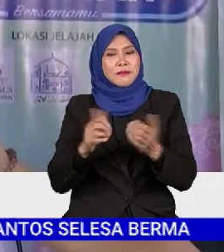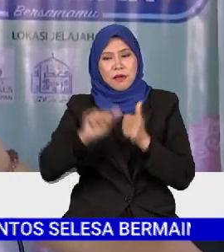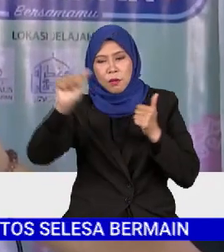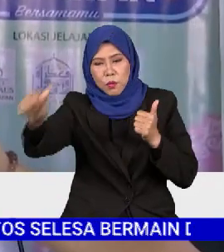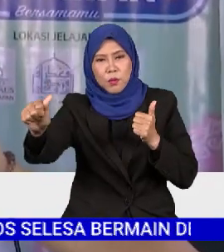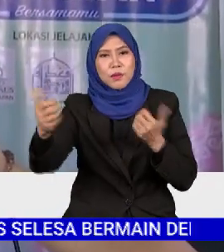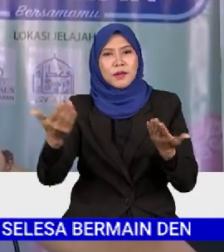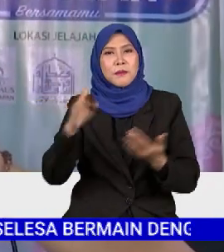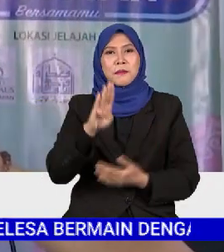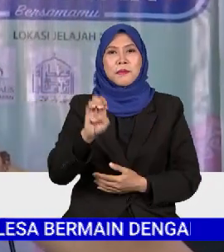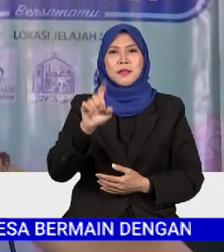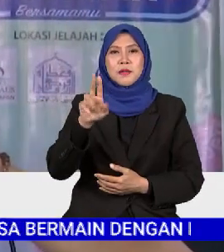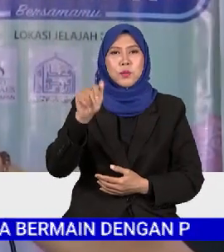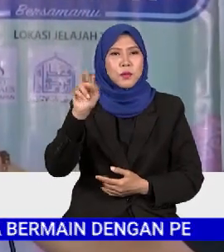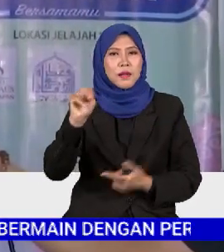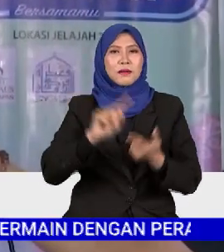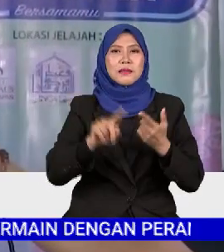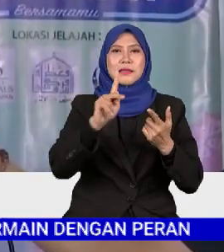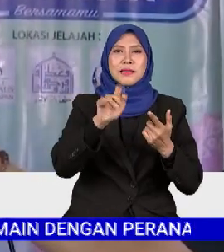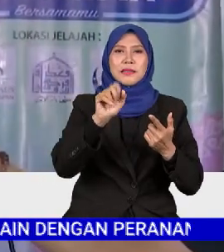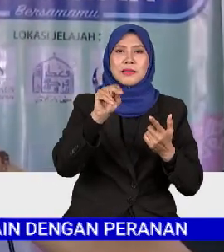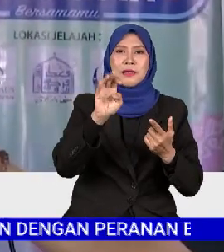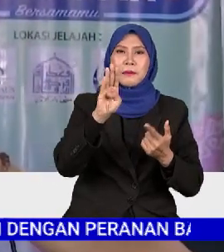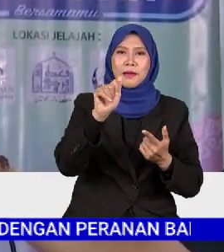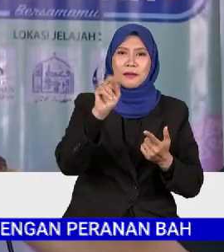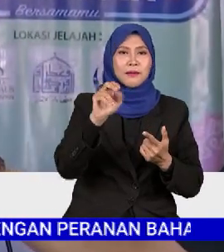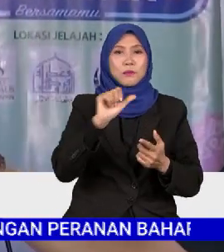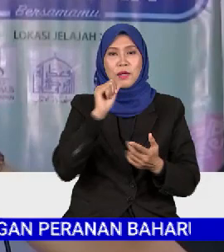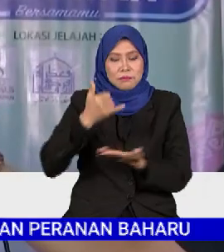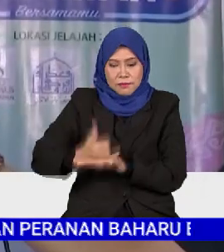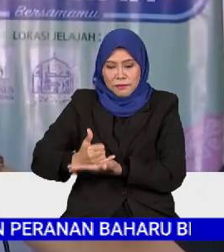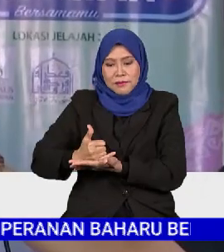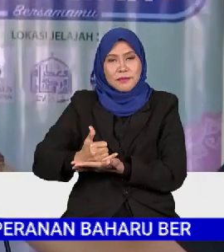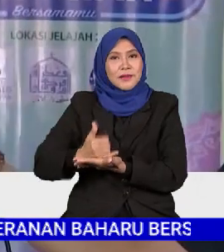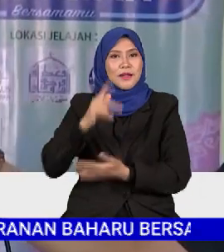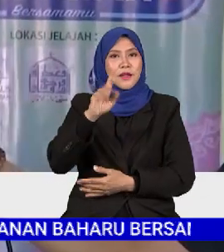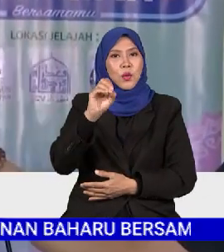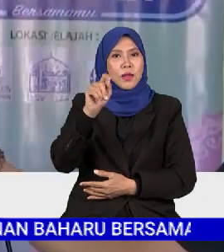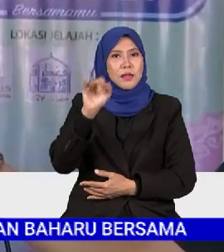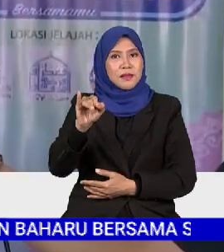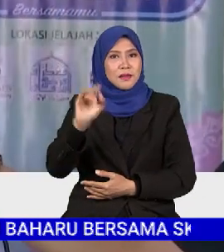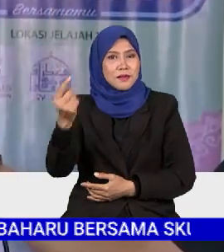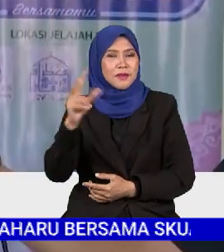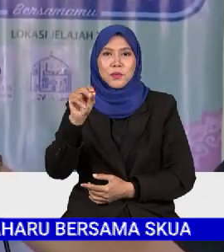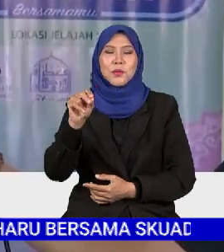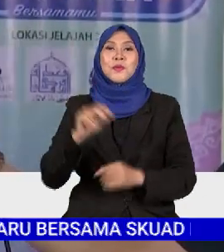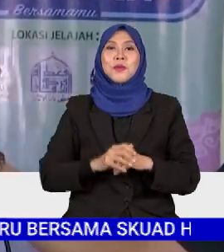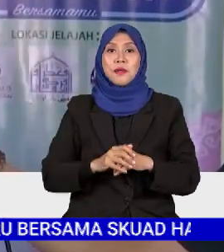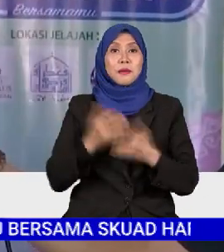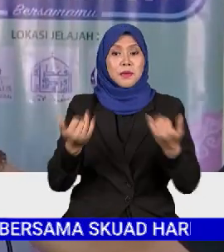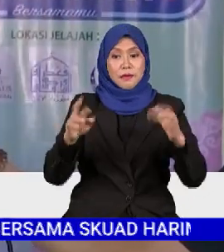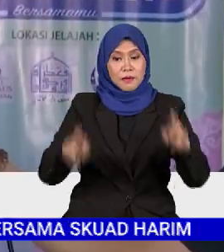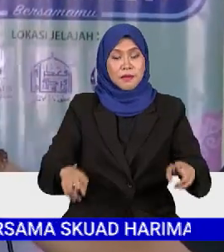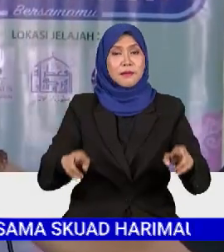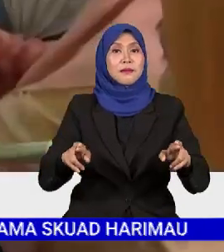jauh seperti Beluran, Kinabatangan. Jadi mereka bukan asyik tumpukan di konti. Jadi kita nampak rakyat di Sandakan ini lebih